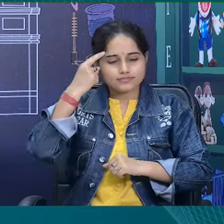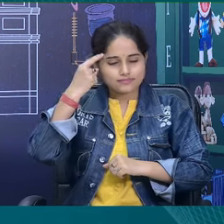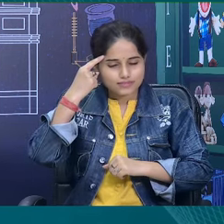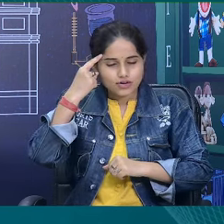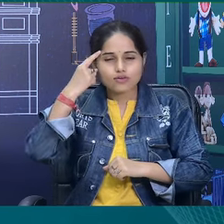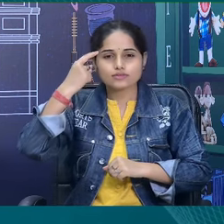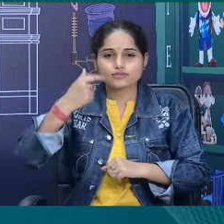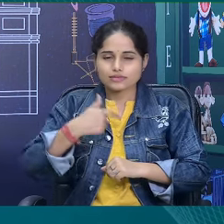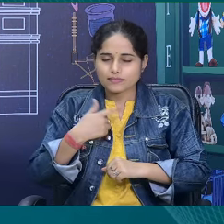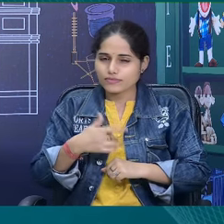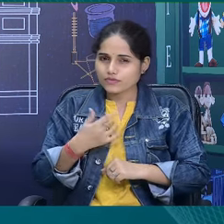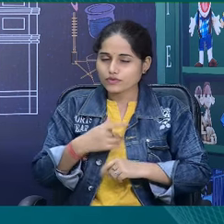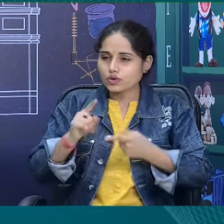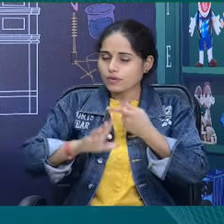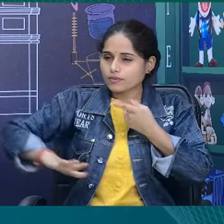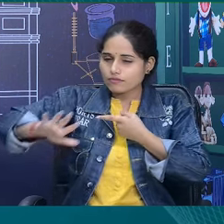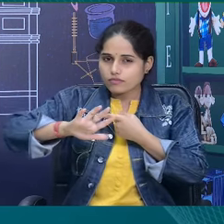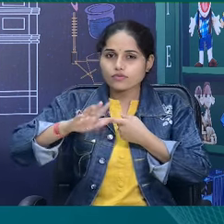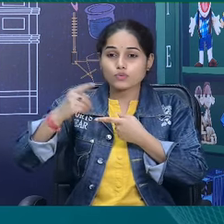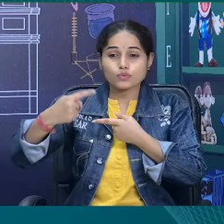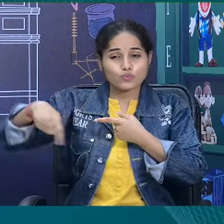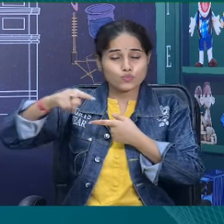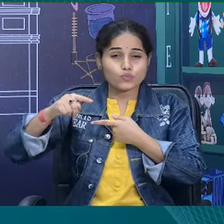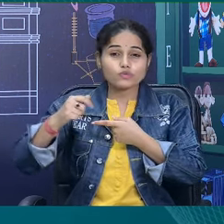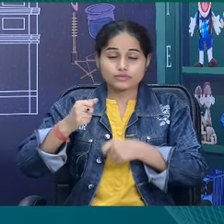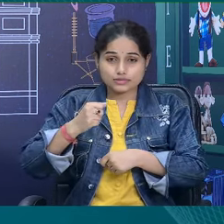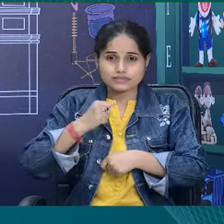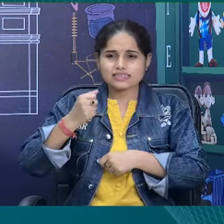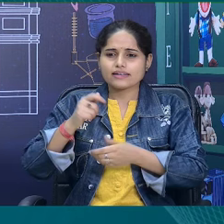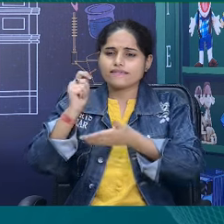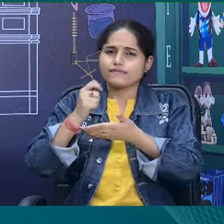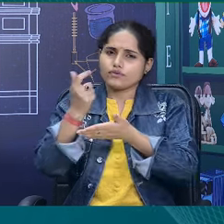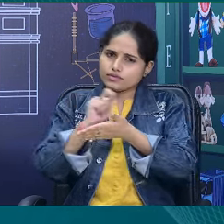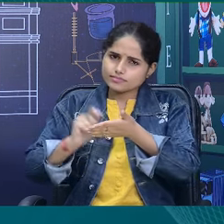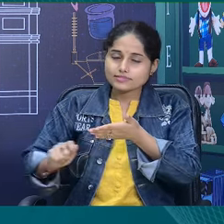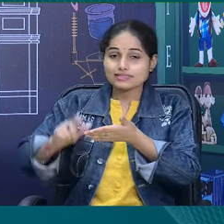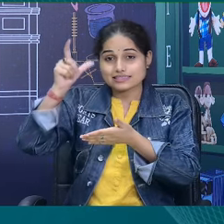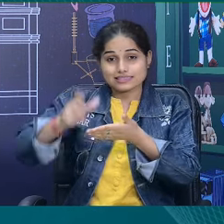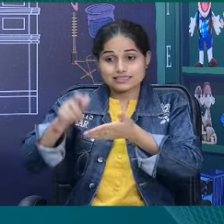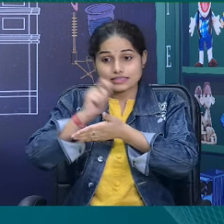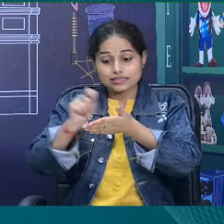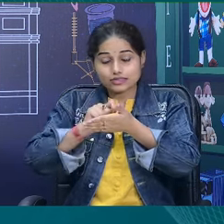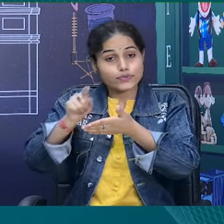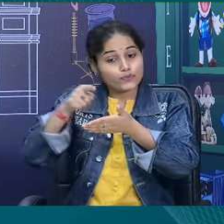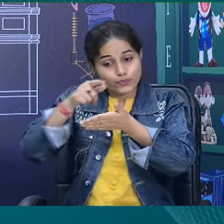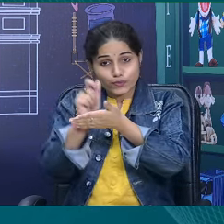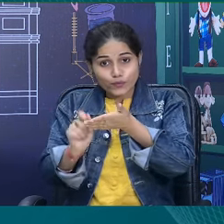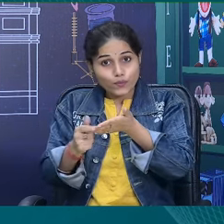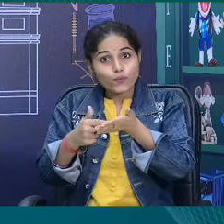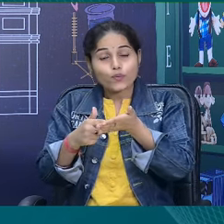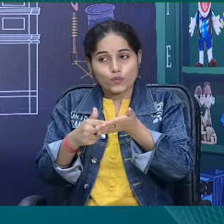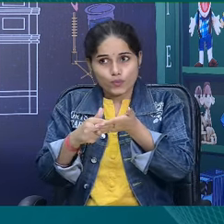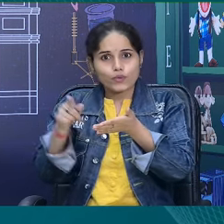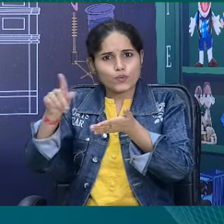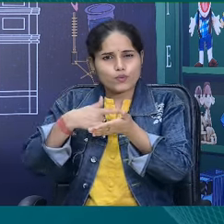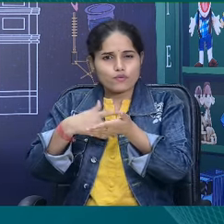सोचते हैं और हमारे आसपास का जो वातावरण है वो हमारी चाहे वो लेखनी है कवि है तो उसकी कविता में और कहानीकार है तो